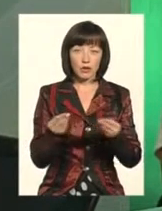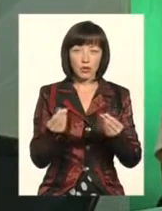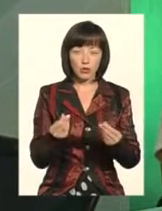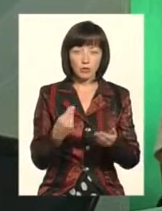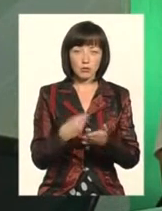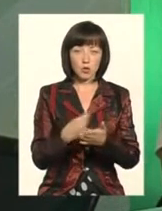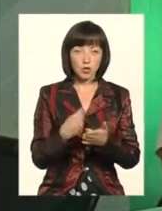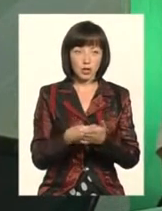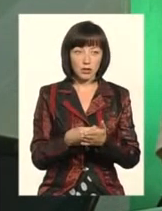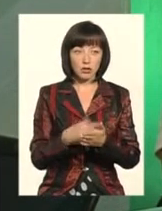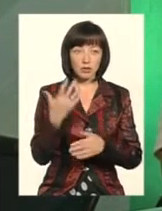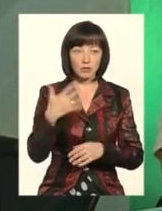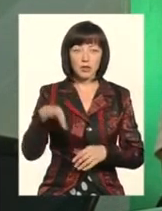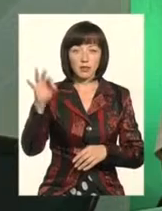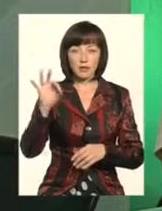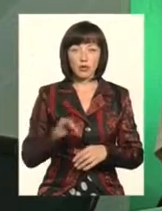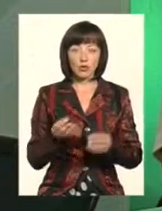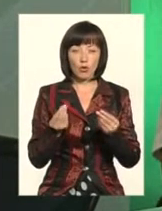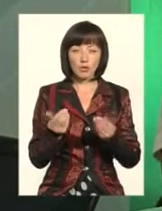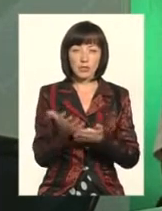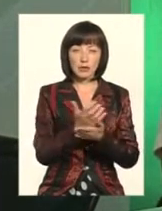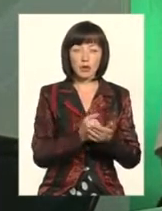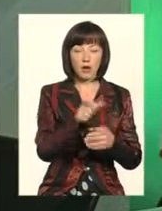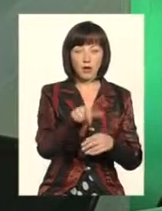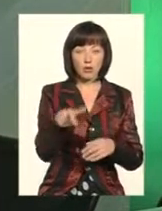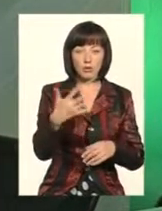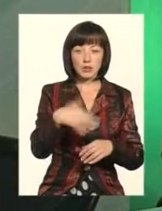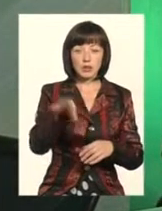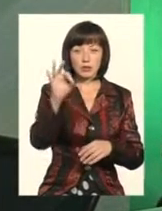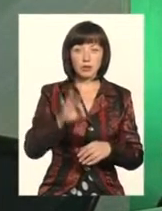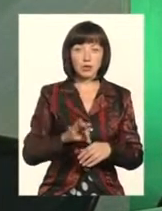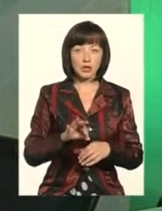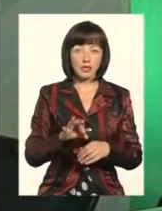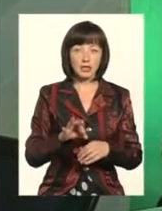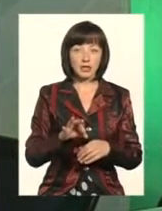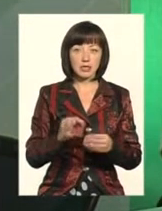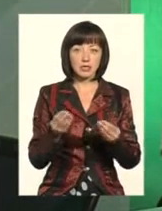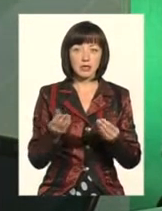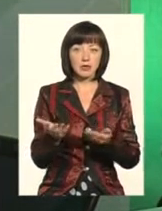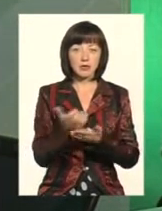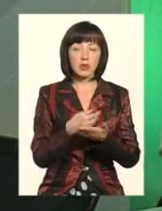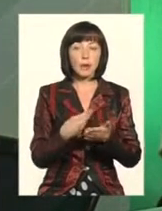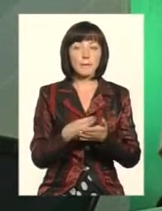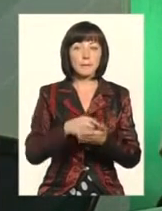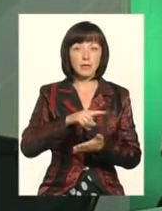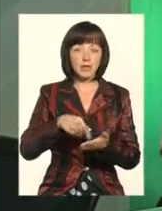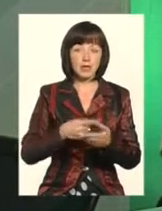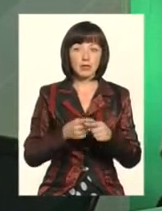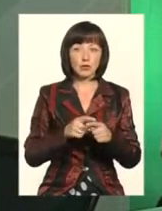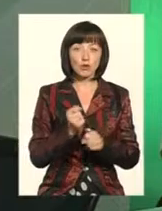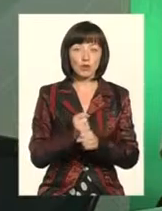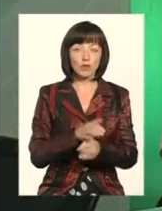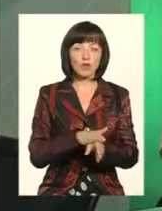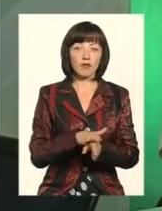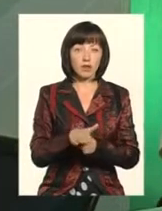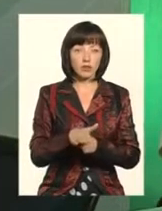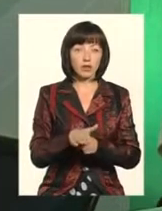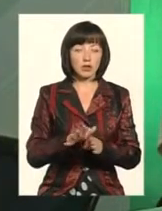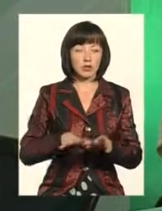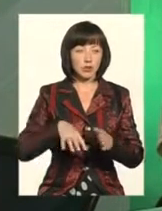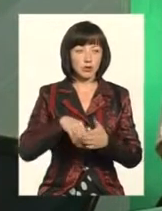з міського бюджету. 50% коштів зібрали мешканці, 50% кошти міського бюджету. І ці роботи були зроблені, за